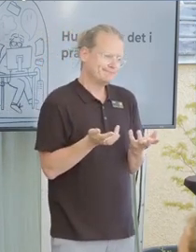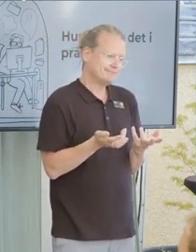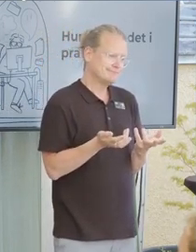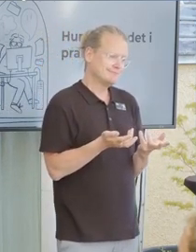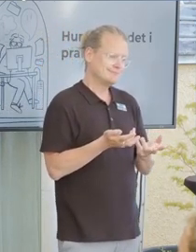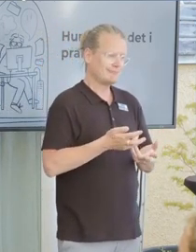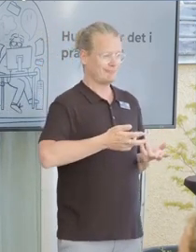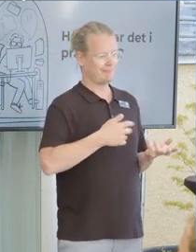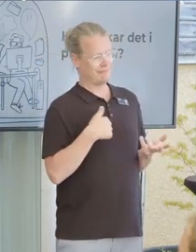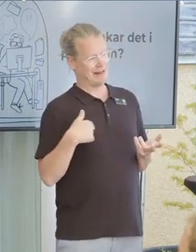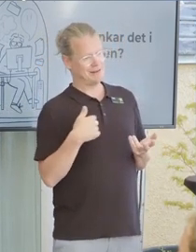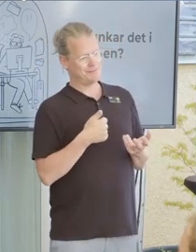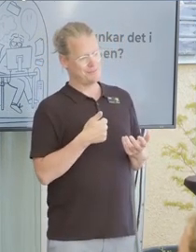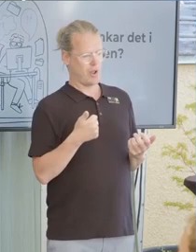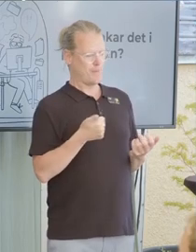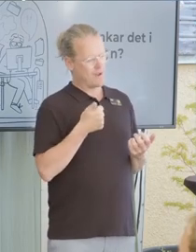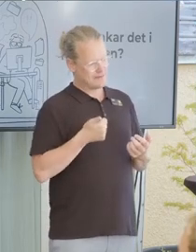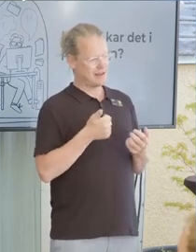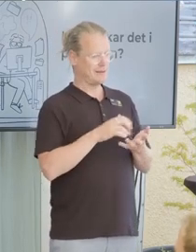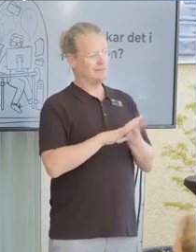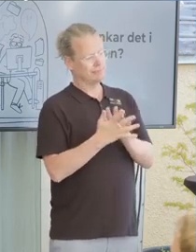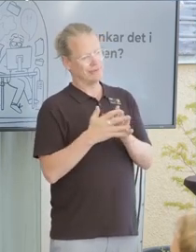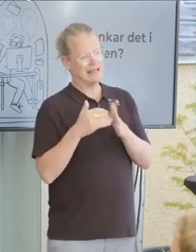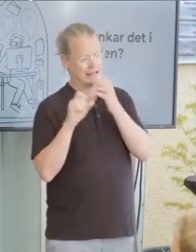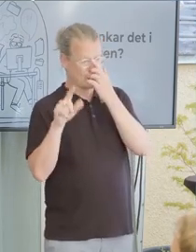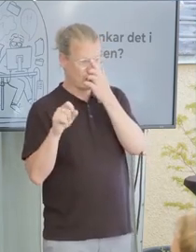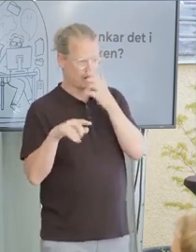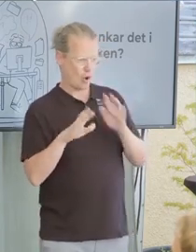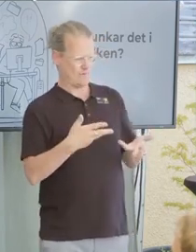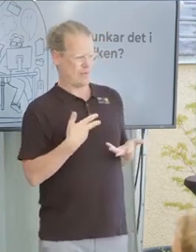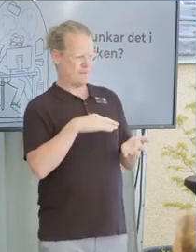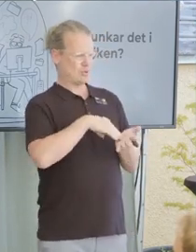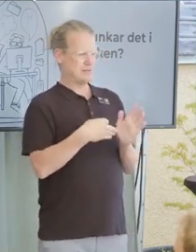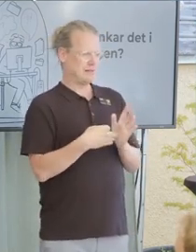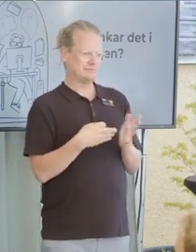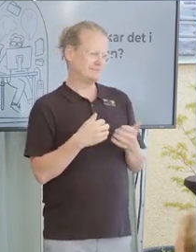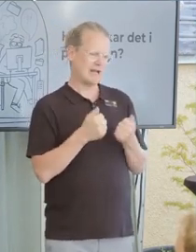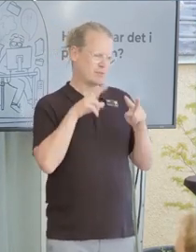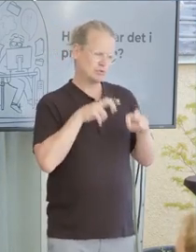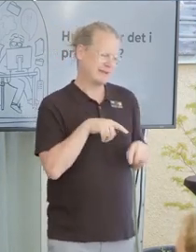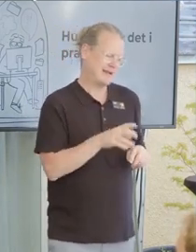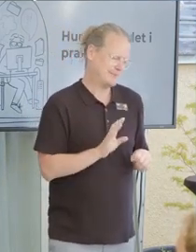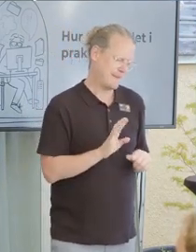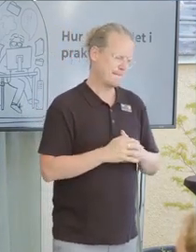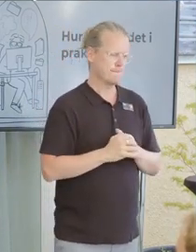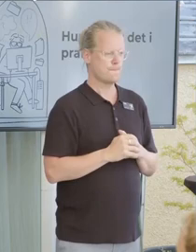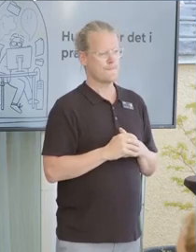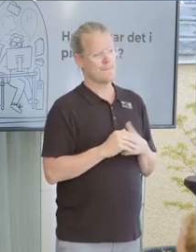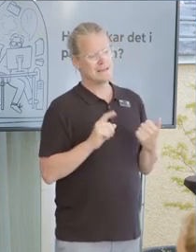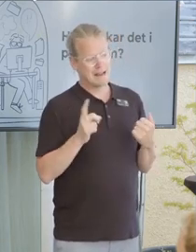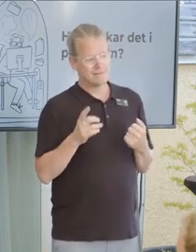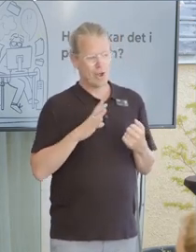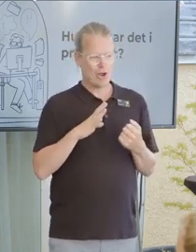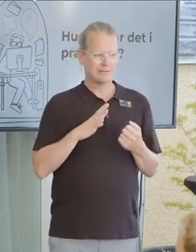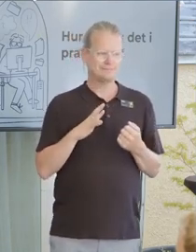inte bemöda oss att beforska det. Mm. Och i ett annat fall har vi varit intresserade av den här tidskriften Bonniers